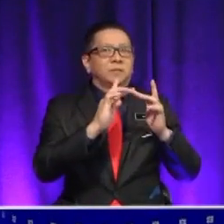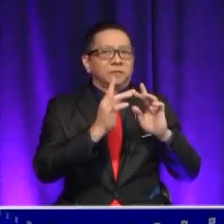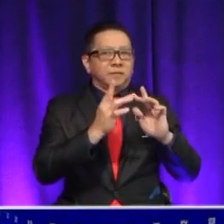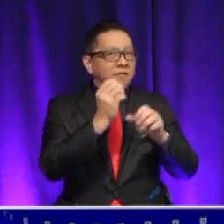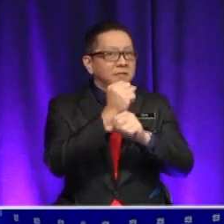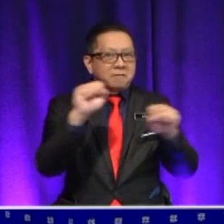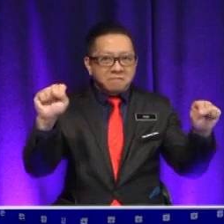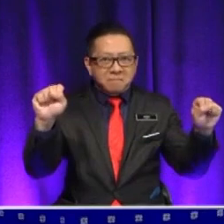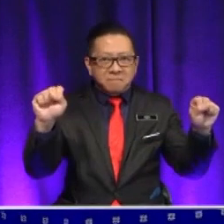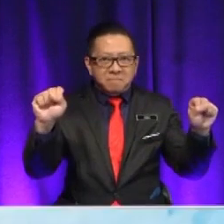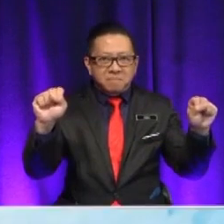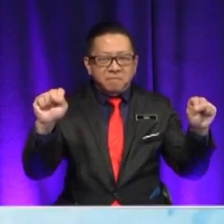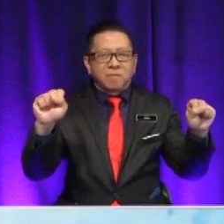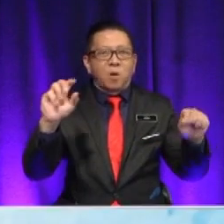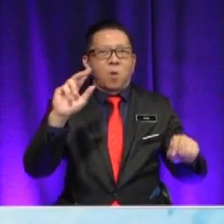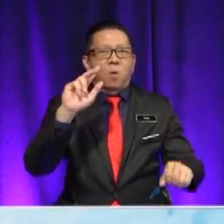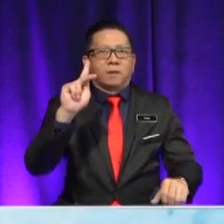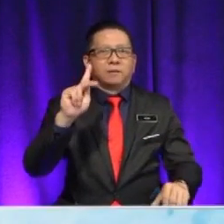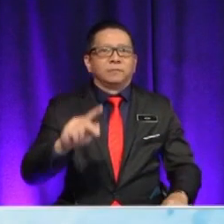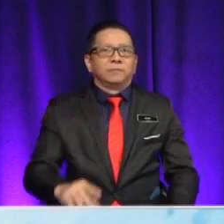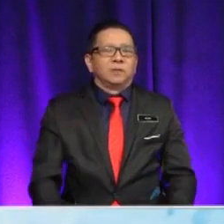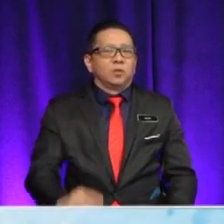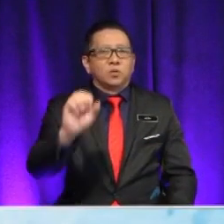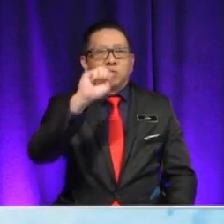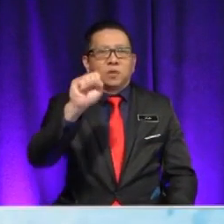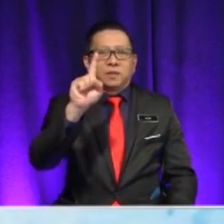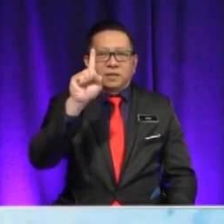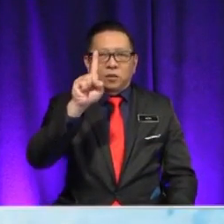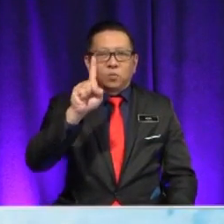bersedia? Okey, soalan yang pertama.